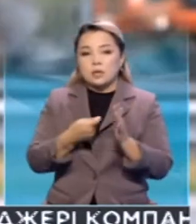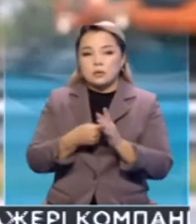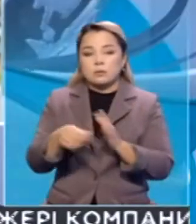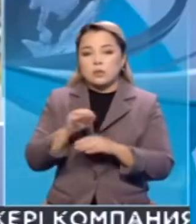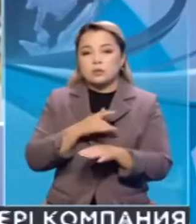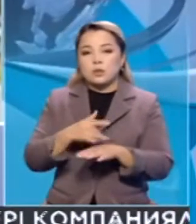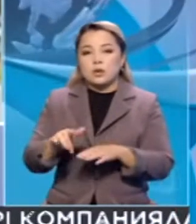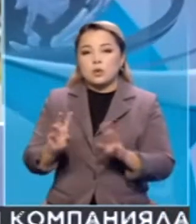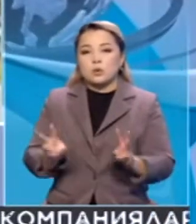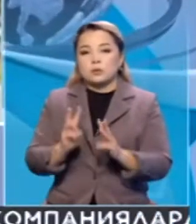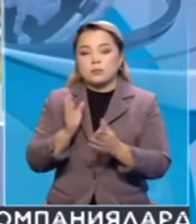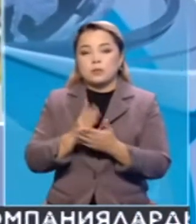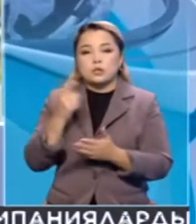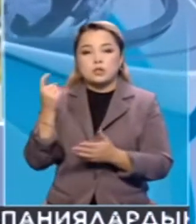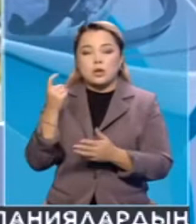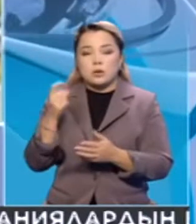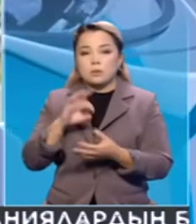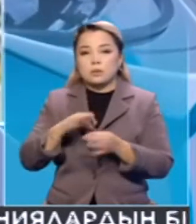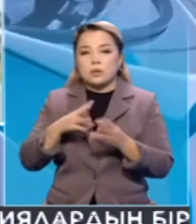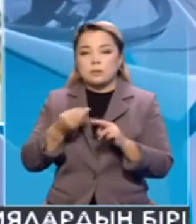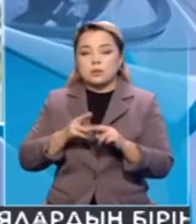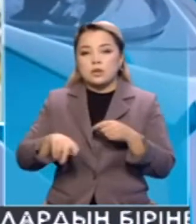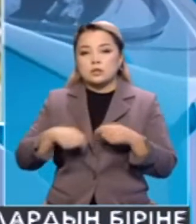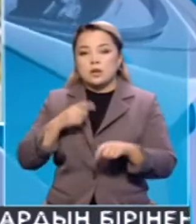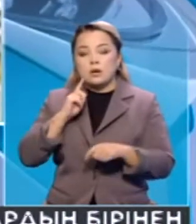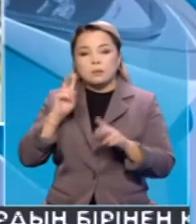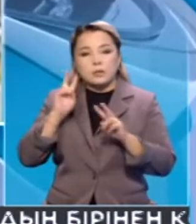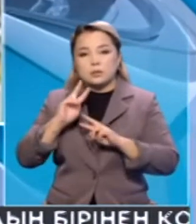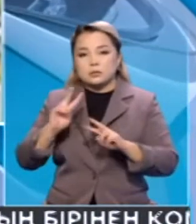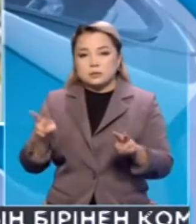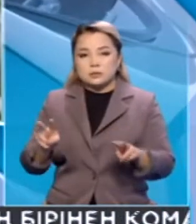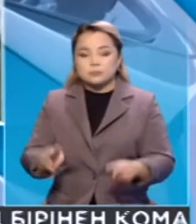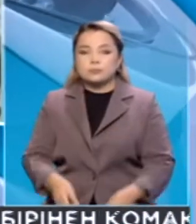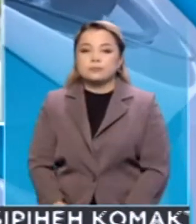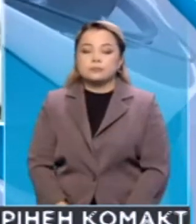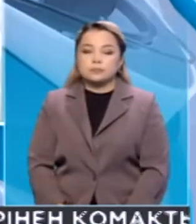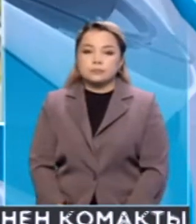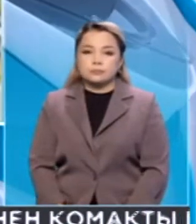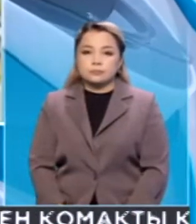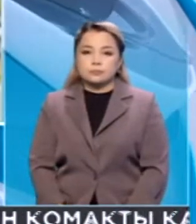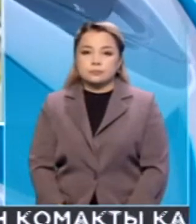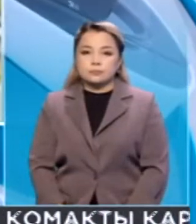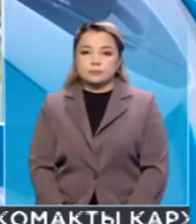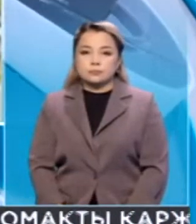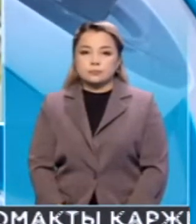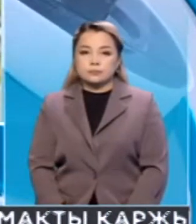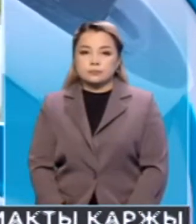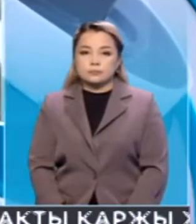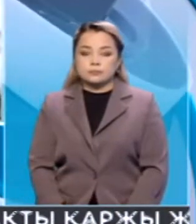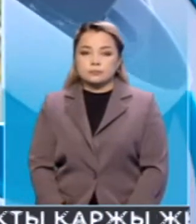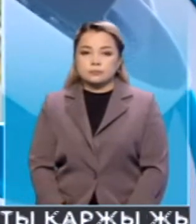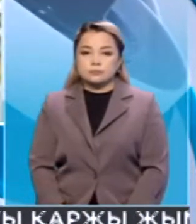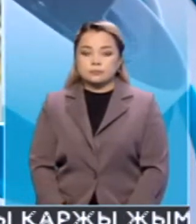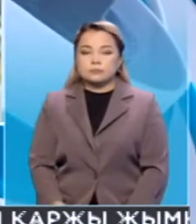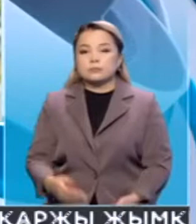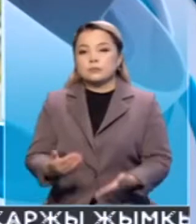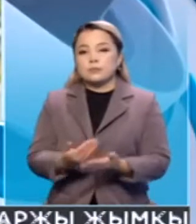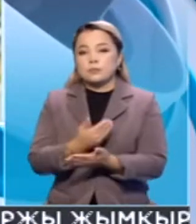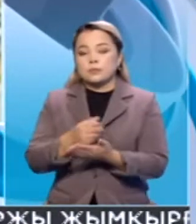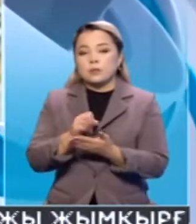көрінеді. Әзірге нақты қанша шығын келгені белгісіз. Студия. Рахмет, Ержан, ақпарат